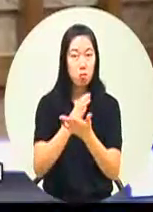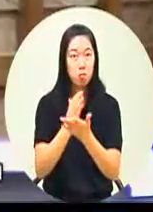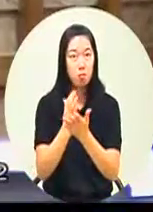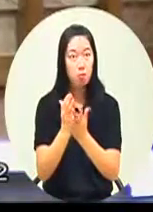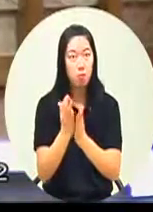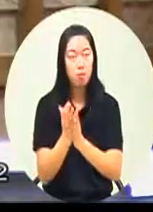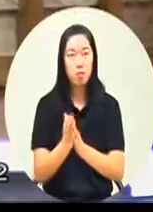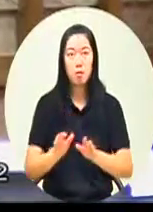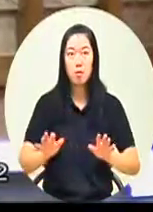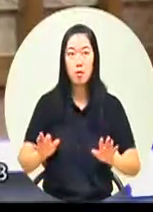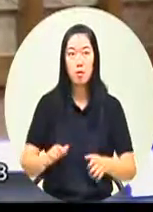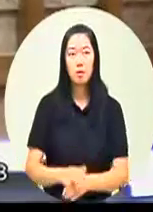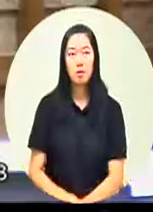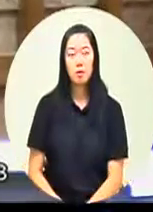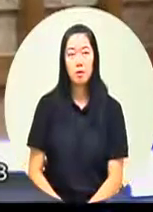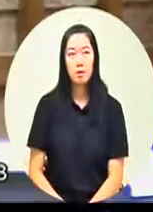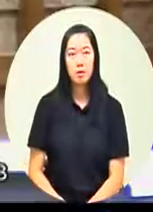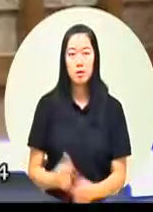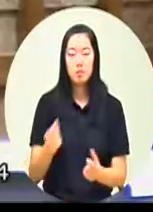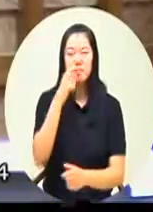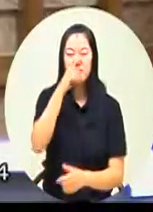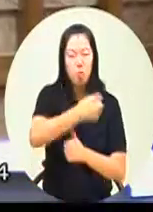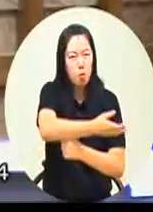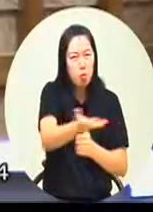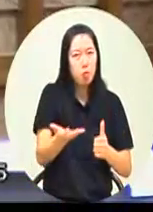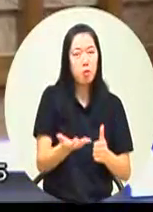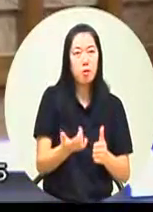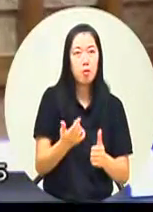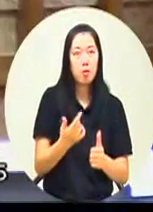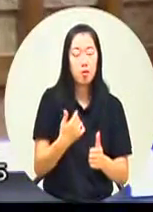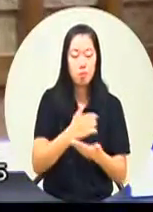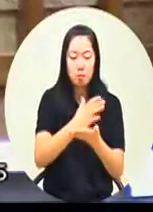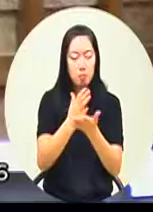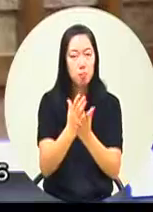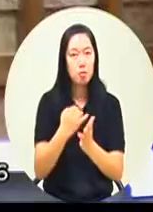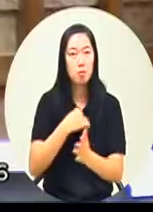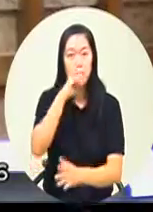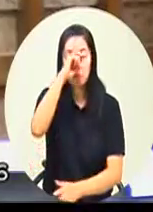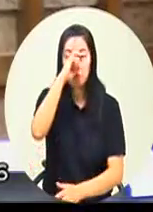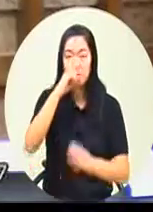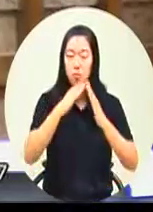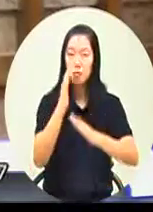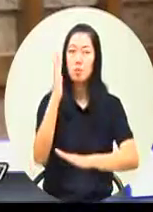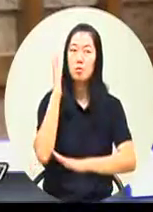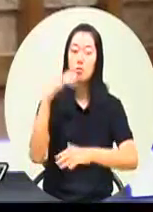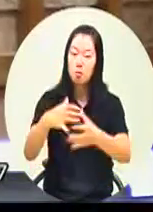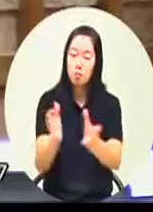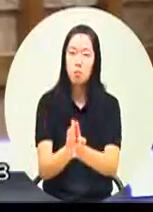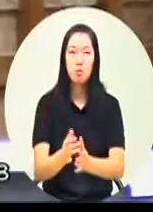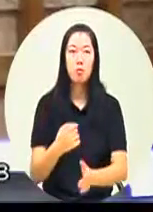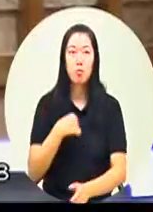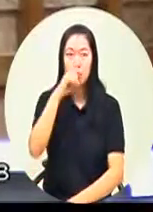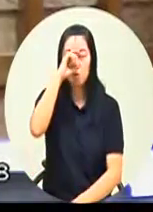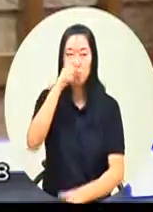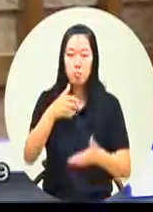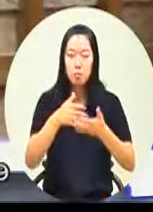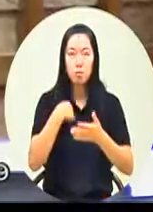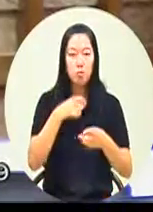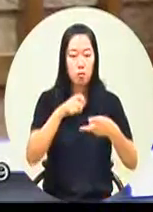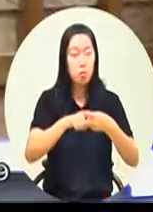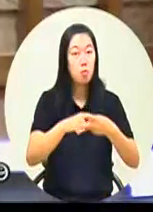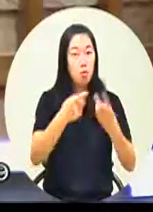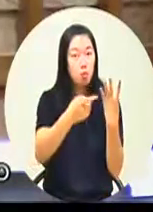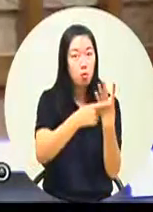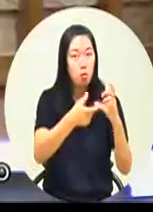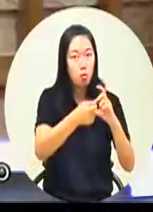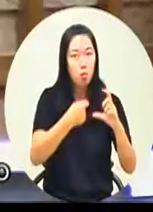种种的现在的一些、污染啊什么的，我希望我们市府团队，虽然我们在工业区里面我们要做好